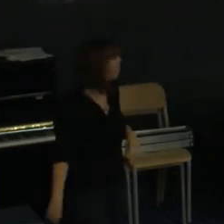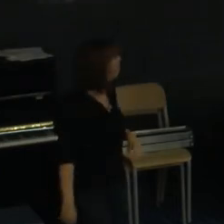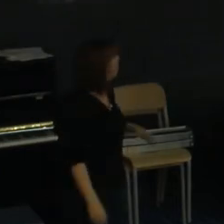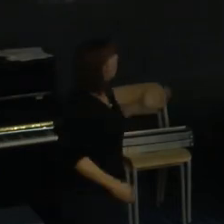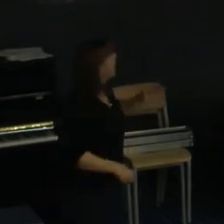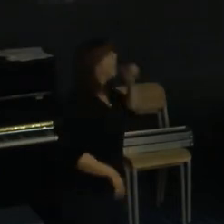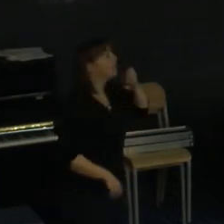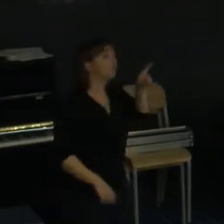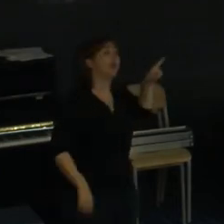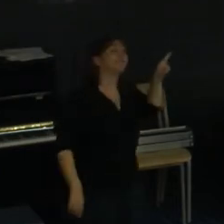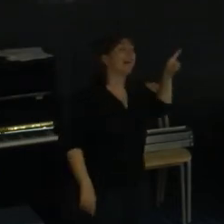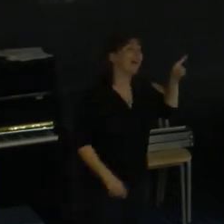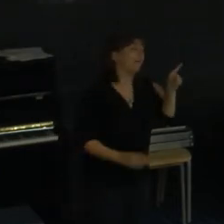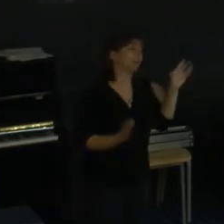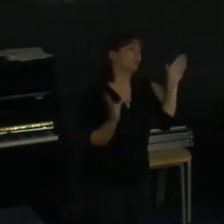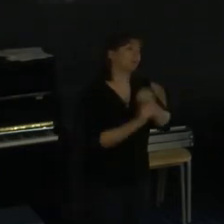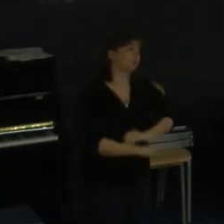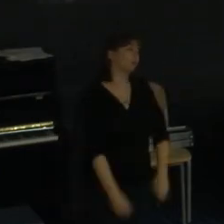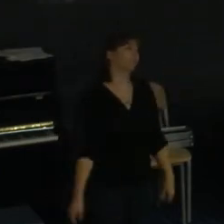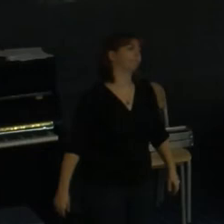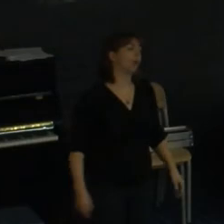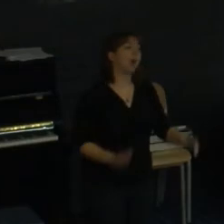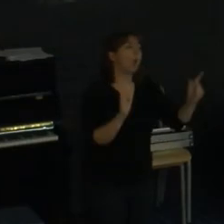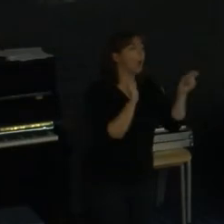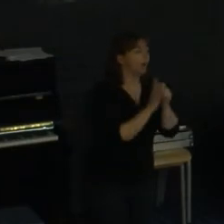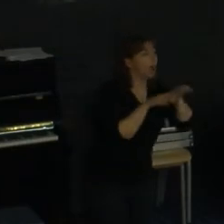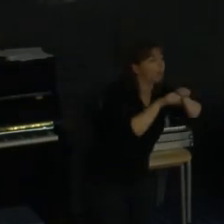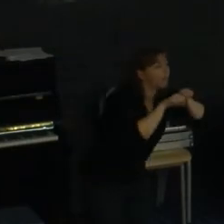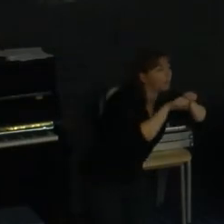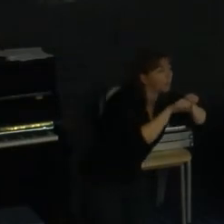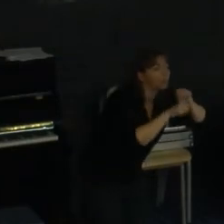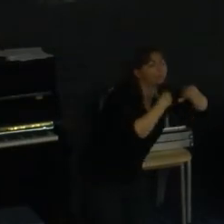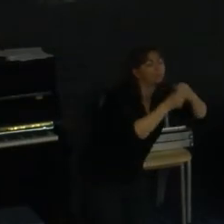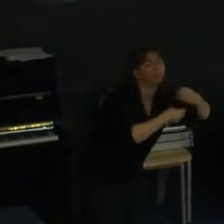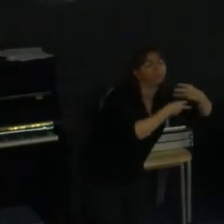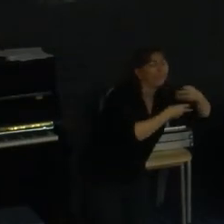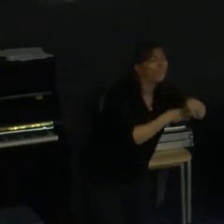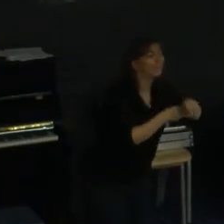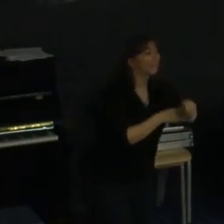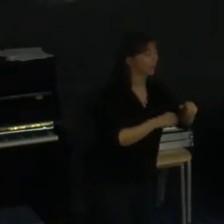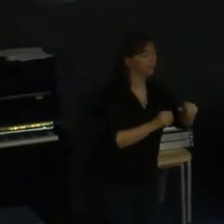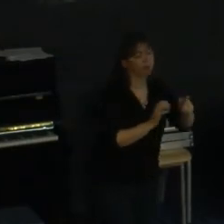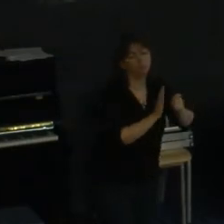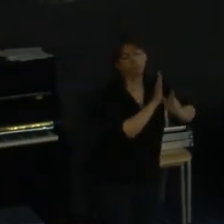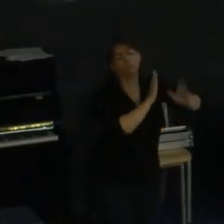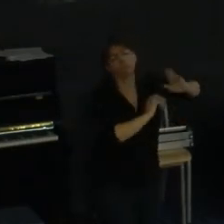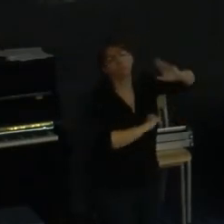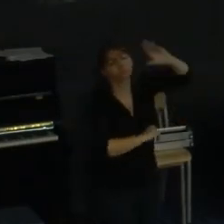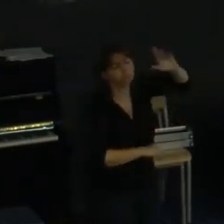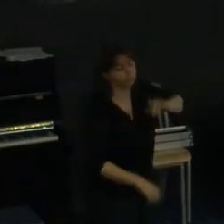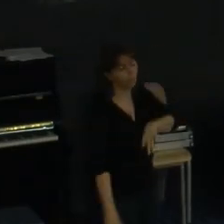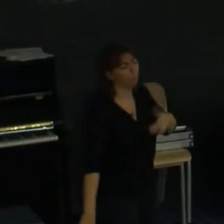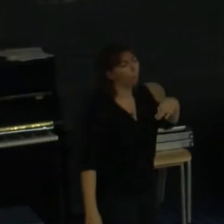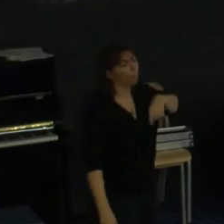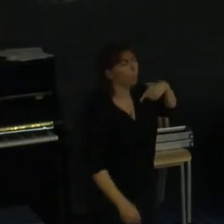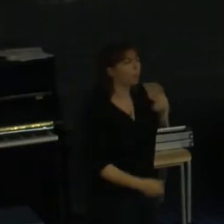truc-là. En livraison, en prod, une fois, il y a très très longtemps, quand je faisais ma petite carrière, je commençais